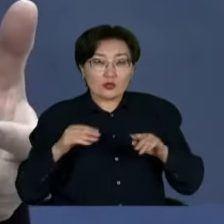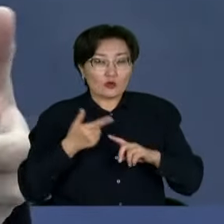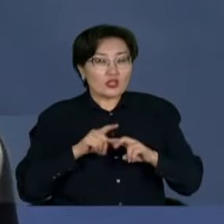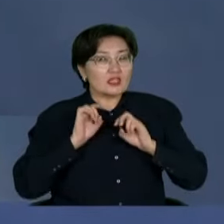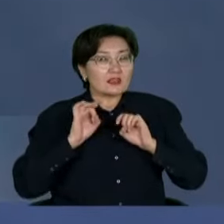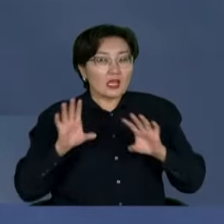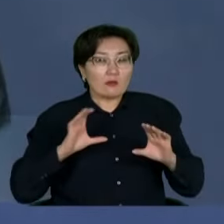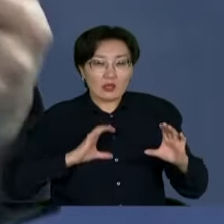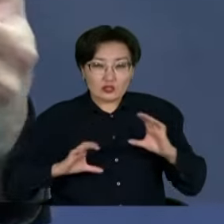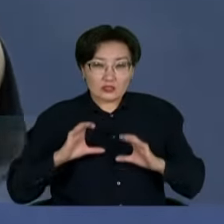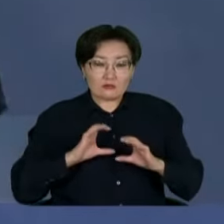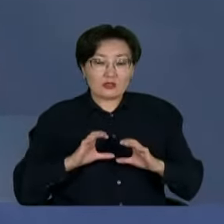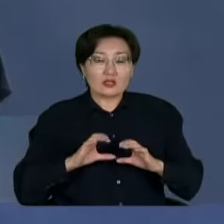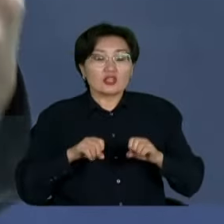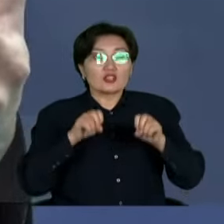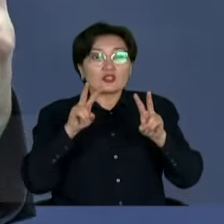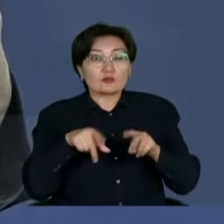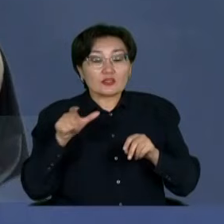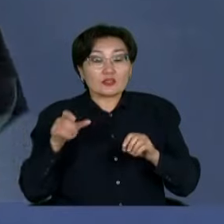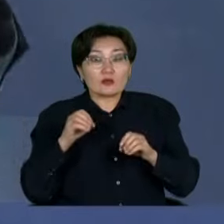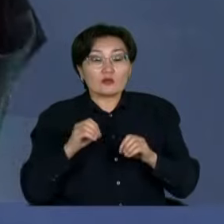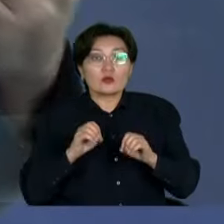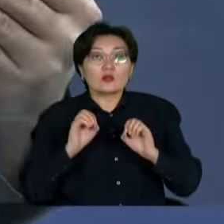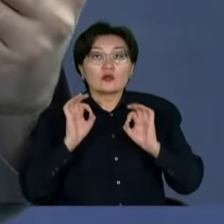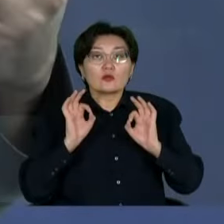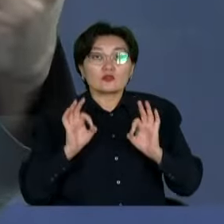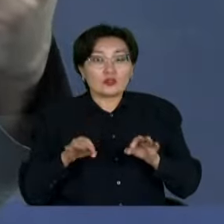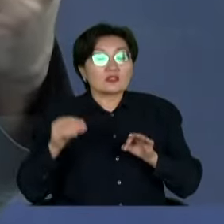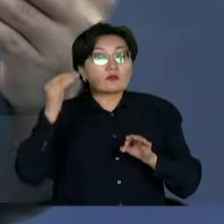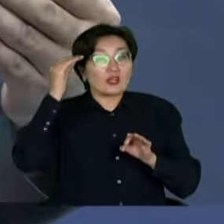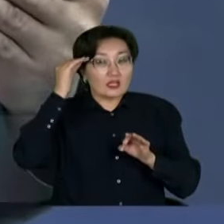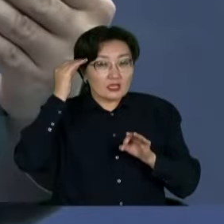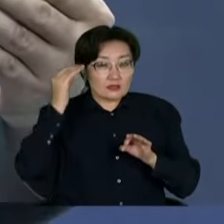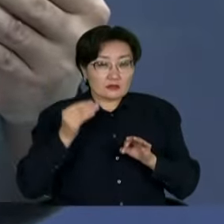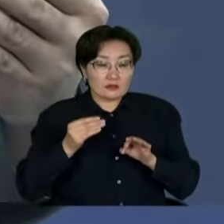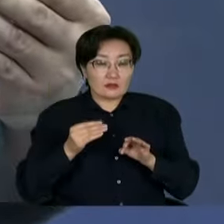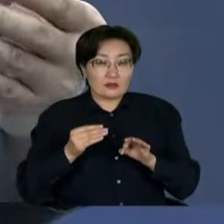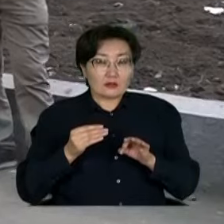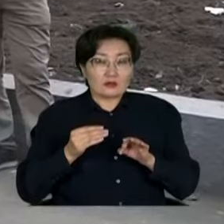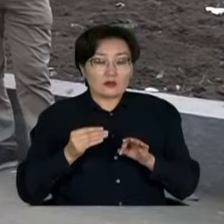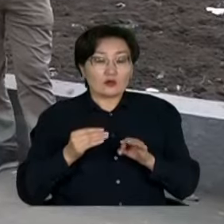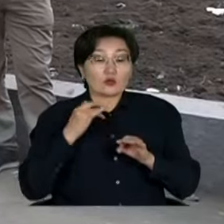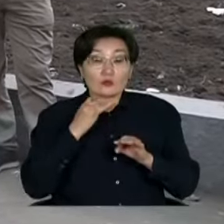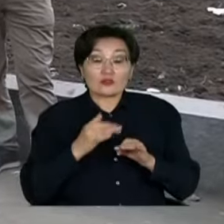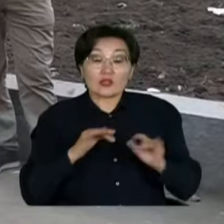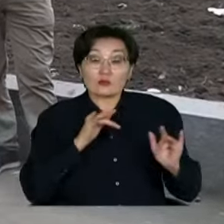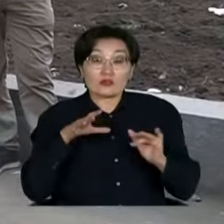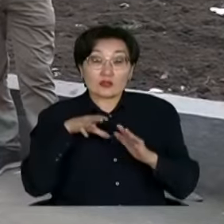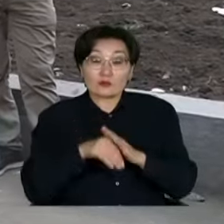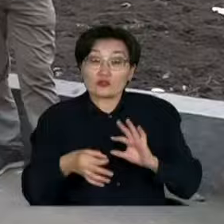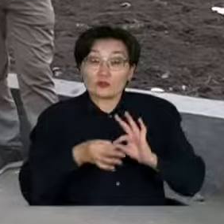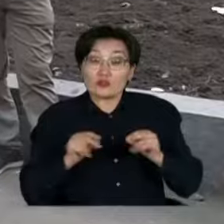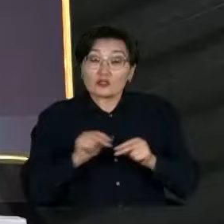танымал. Яғни эксперттердің оң бағалары көп басқа университеттерге қарағанда. Іс-шара аясында